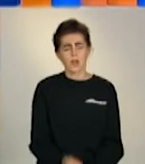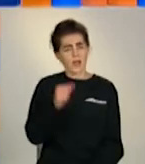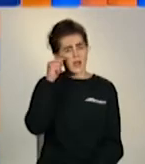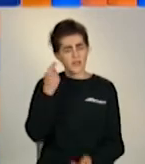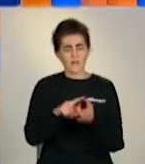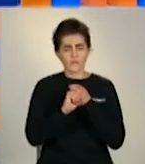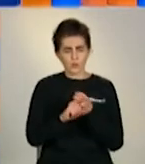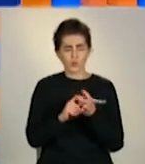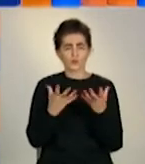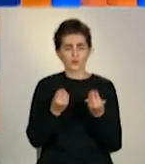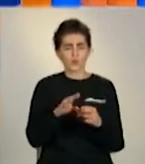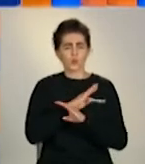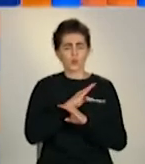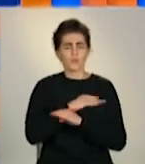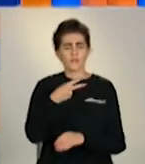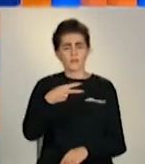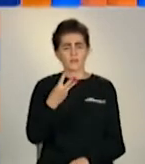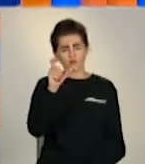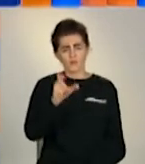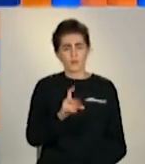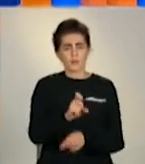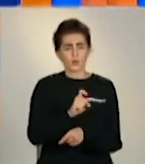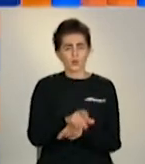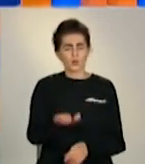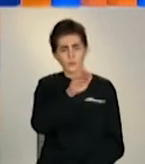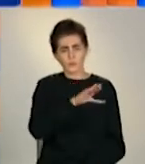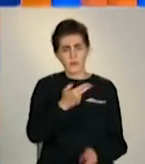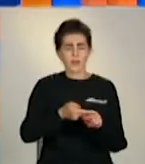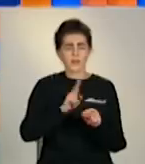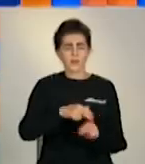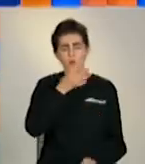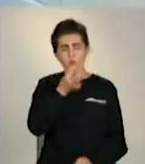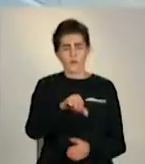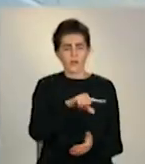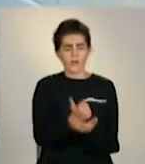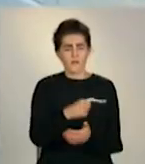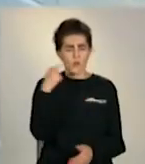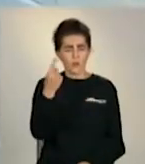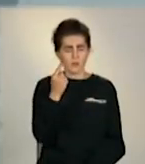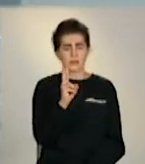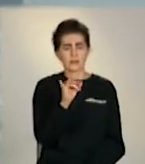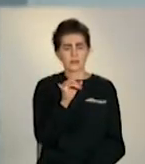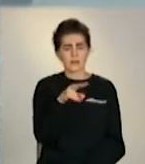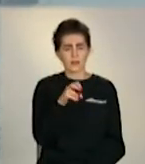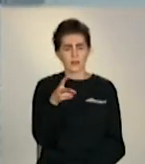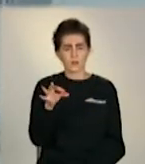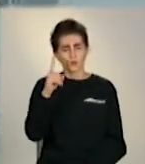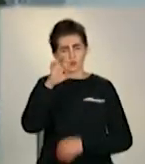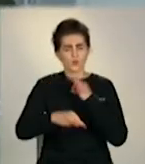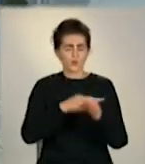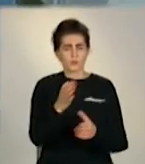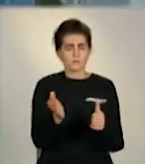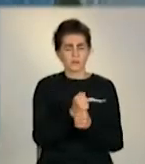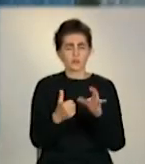Коронавірус забрав ще 23 життя на Донеччині. Про це повідомив очільник області Павло Кириленко. За добу виявили майже